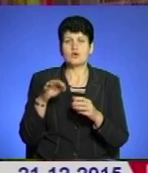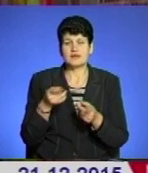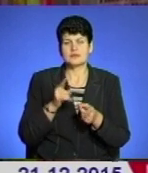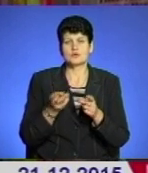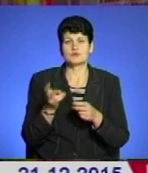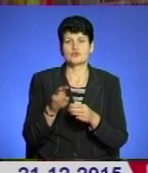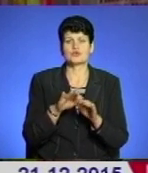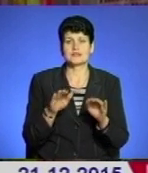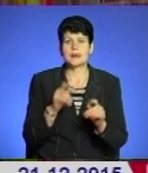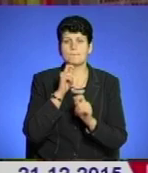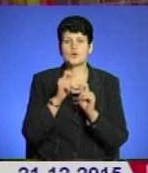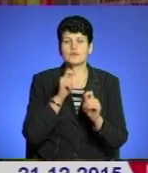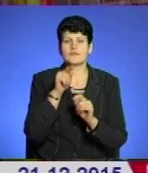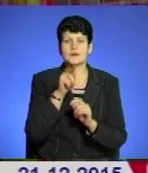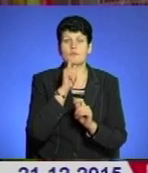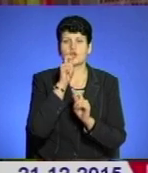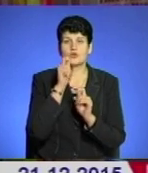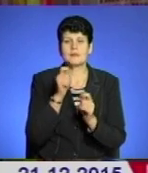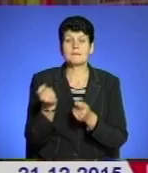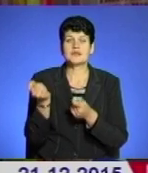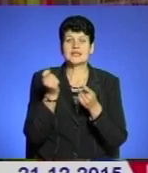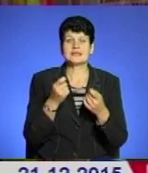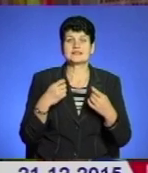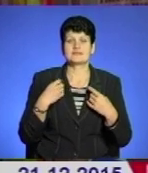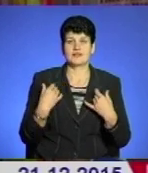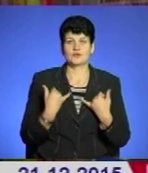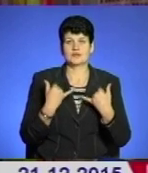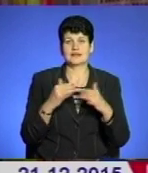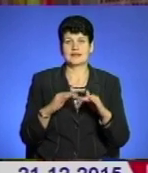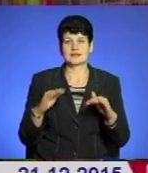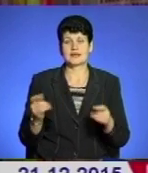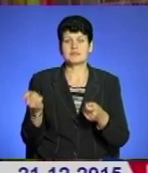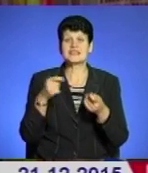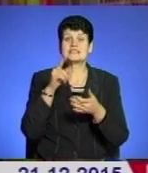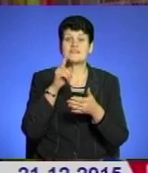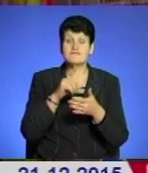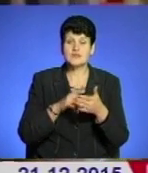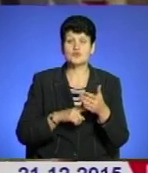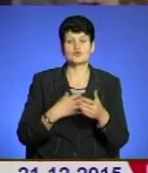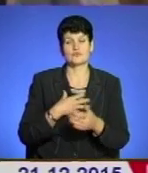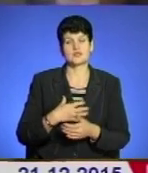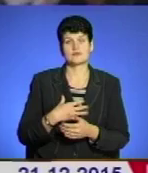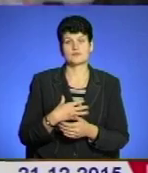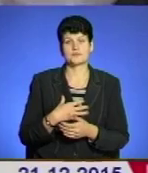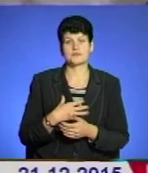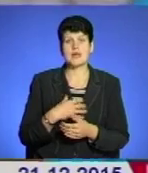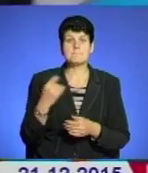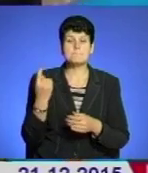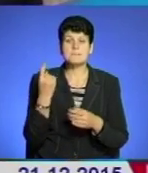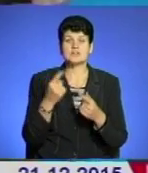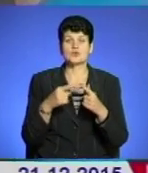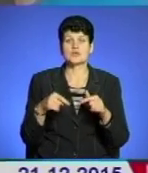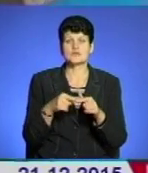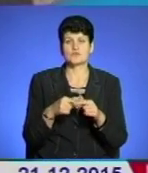дітей, насправді подарував їм подарунки, приніс свято для дітей і особливо приніс віру, що також є дуже важливо. Вперше організована